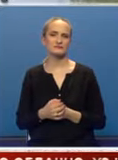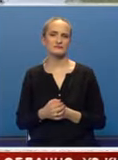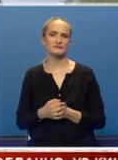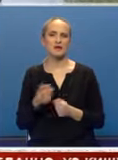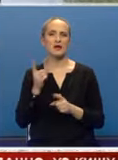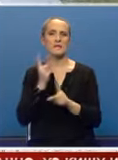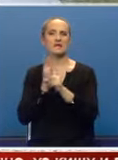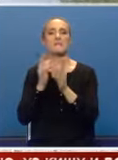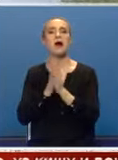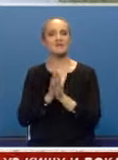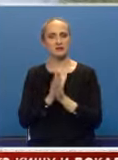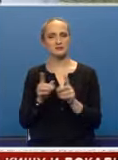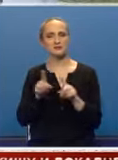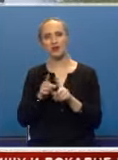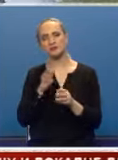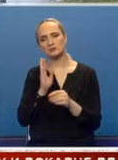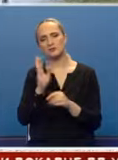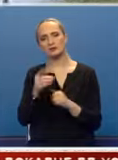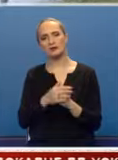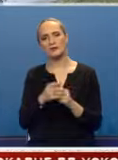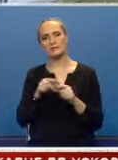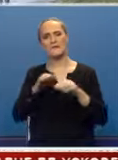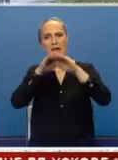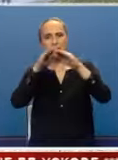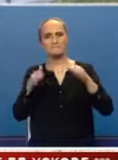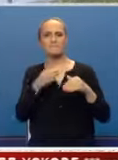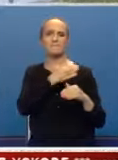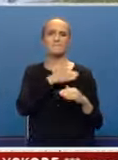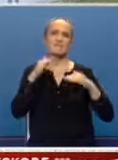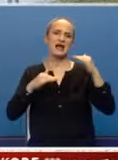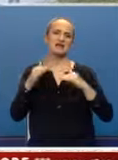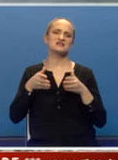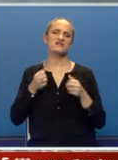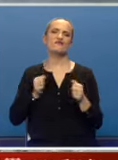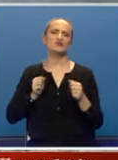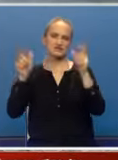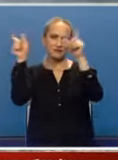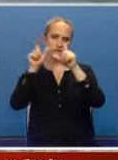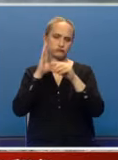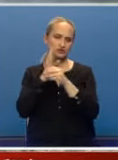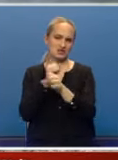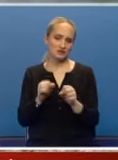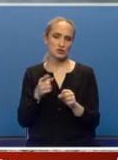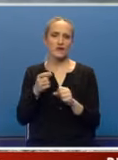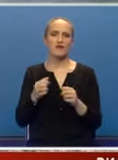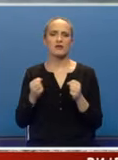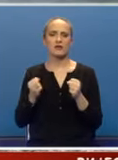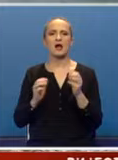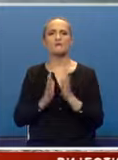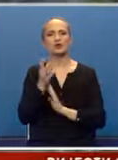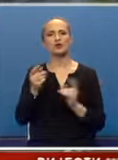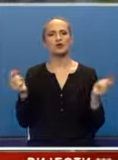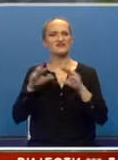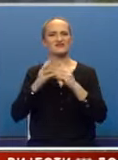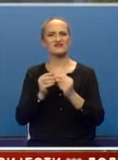prema manastiru, a ide i prema magacinskom prostoru vojske Bosne i Hercegovine. Jak požar okupio je sve raspoložive snage